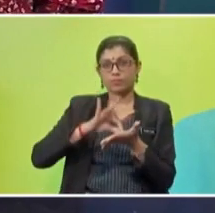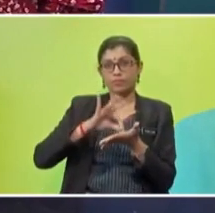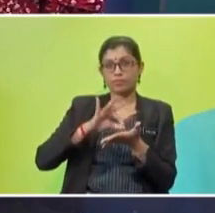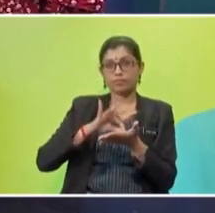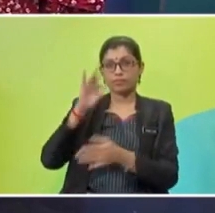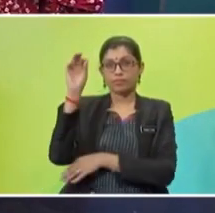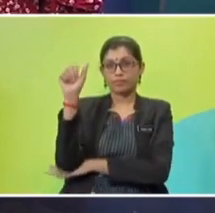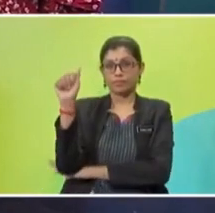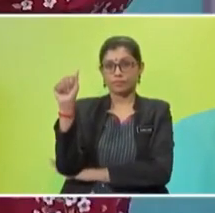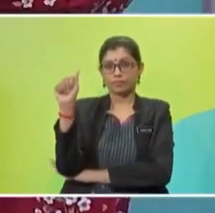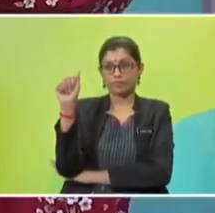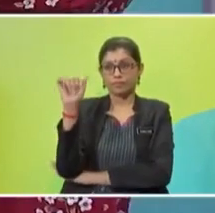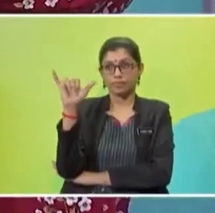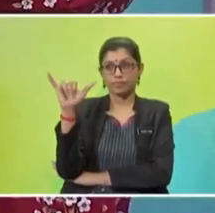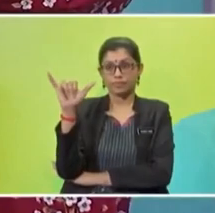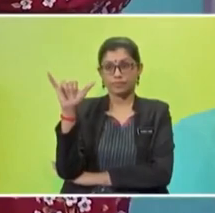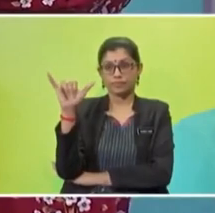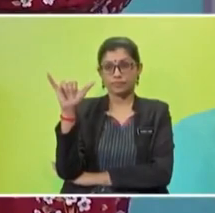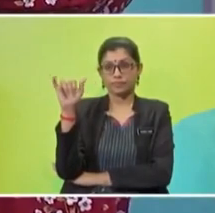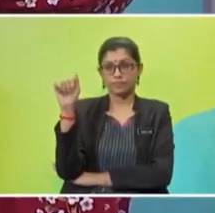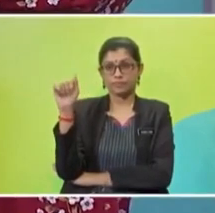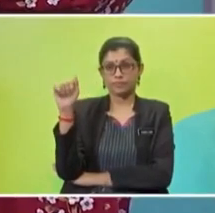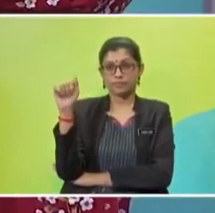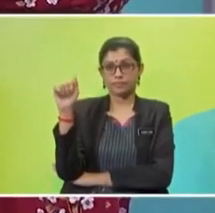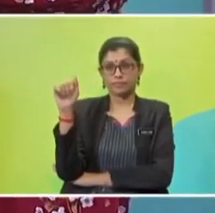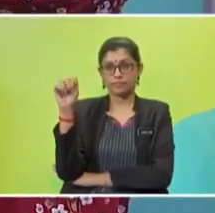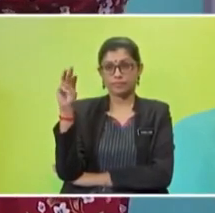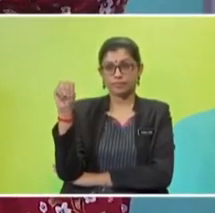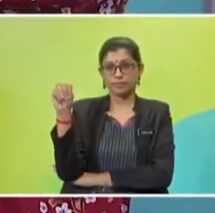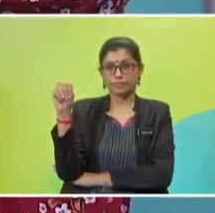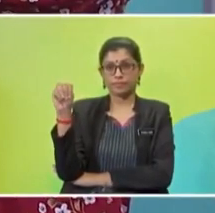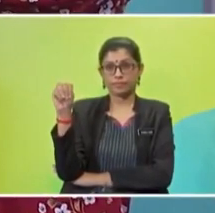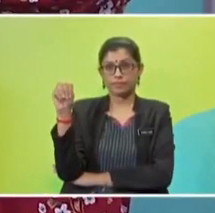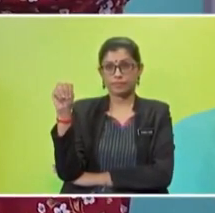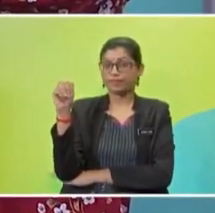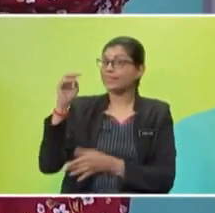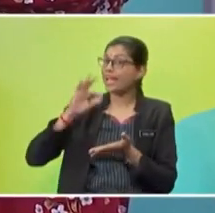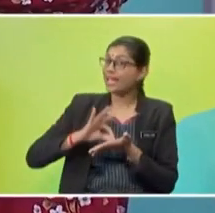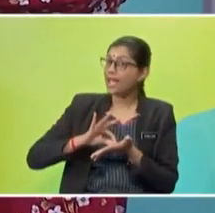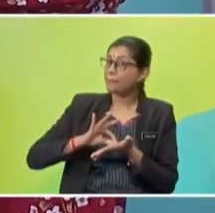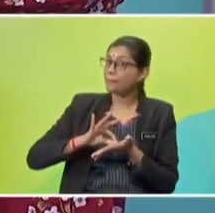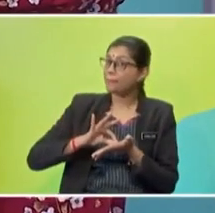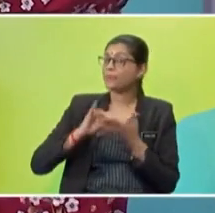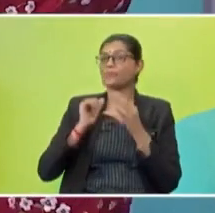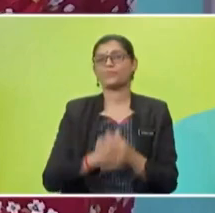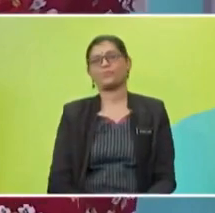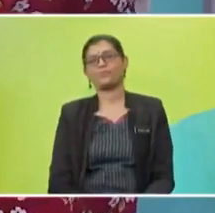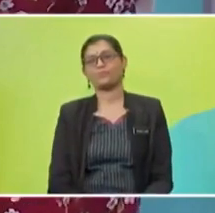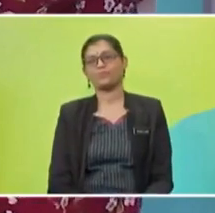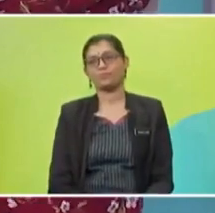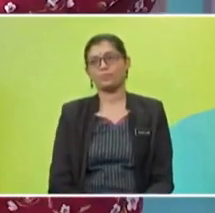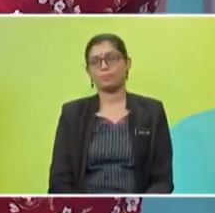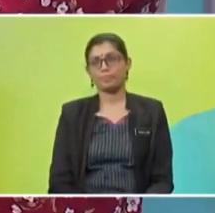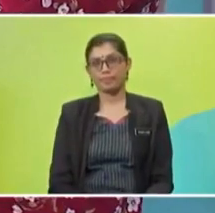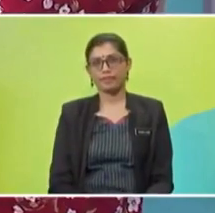Wih Wow ih mm ayam ah